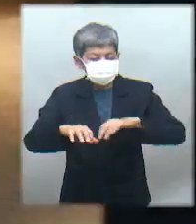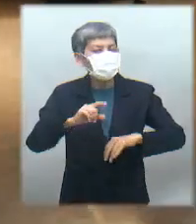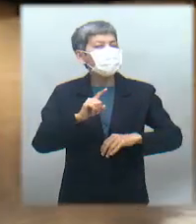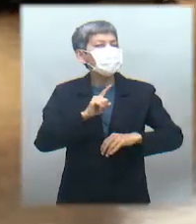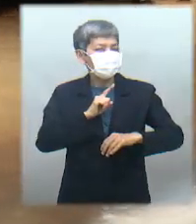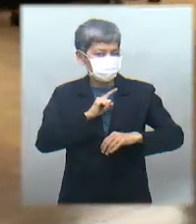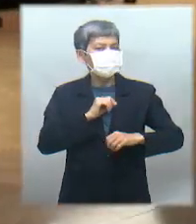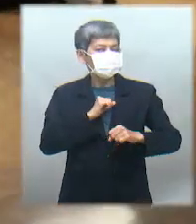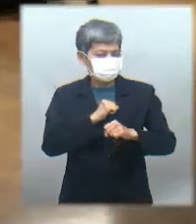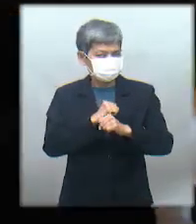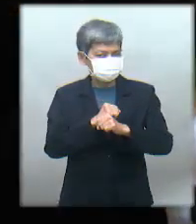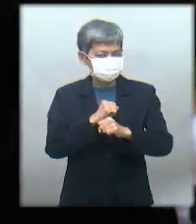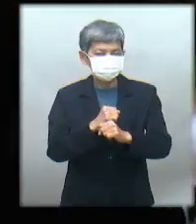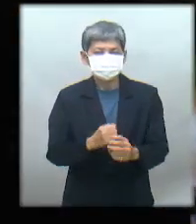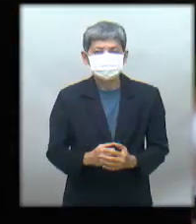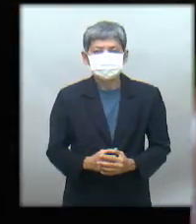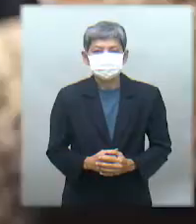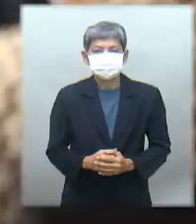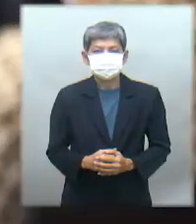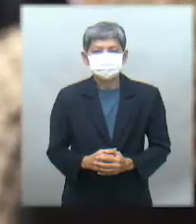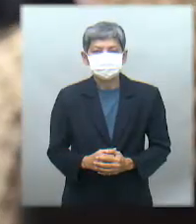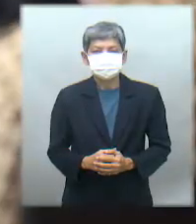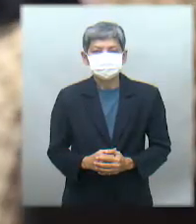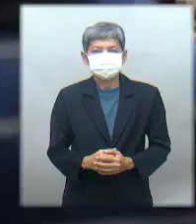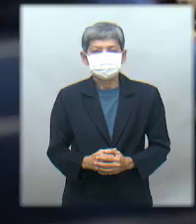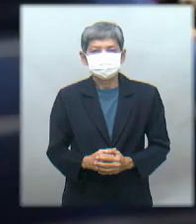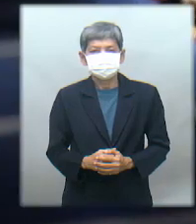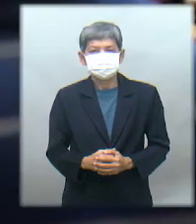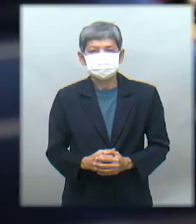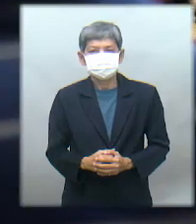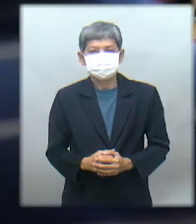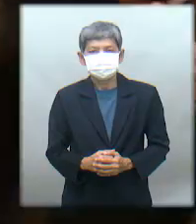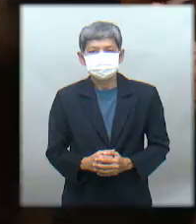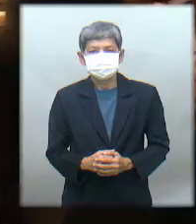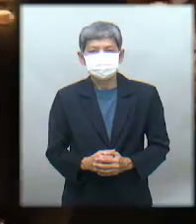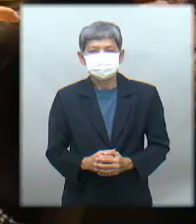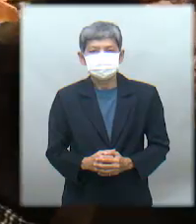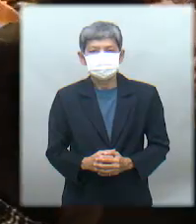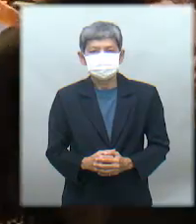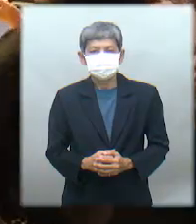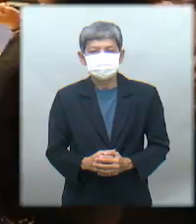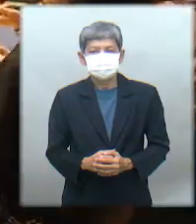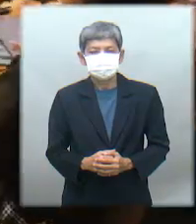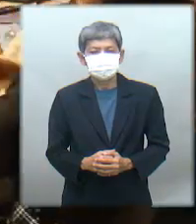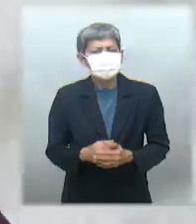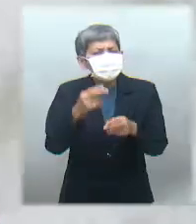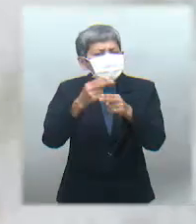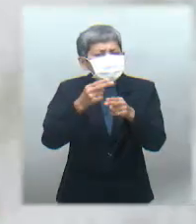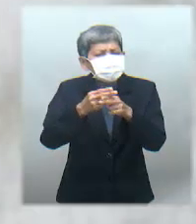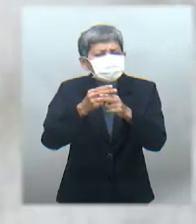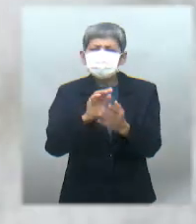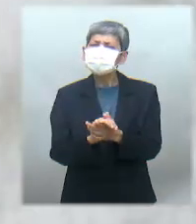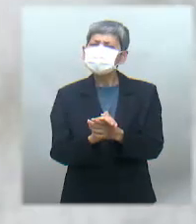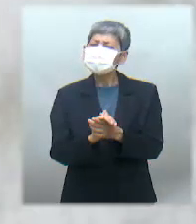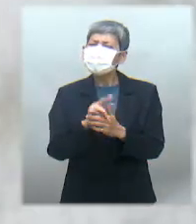ะที่มาของชื่อ Vulcan